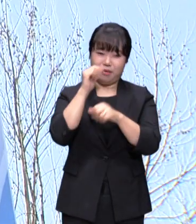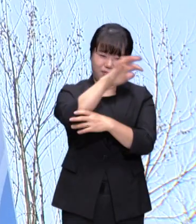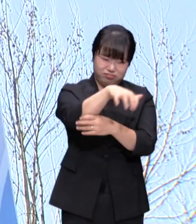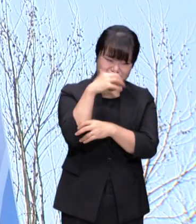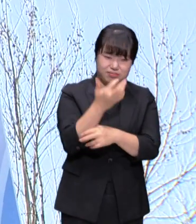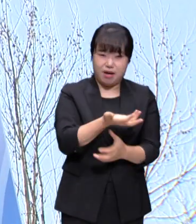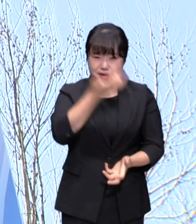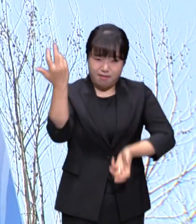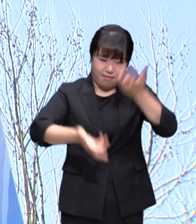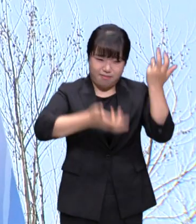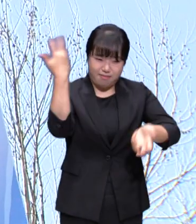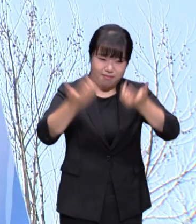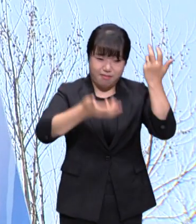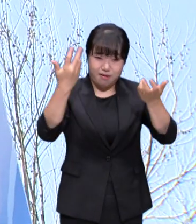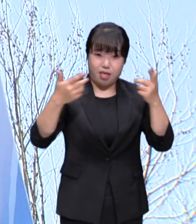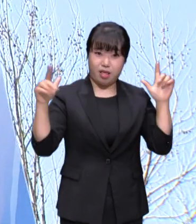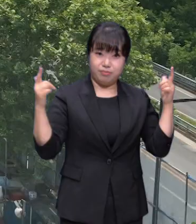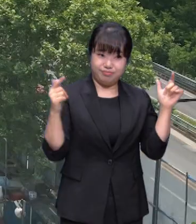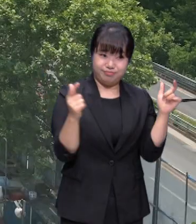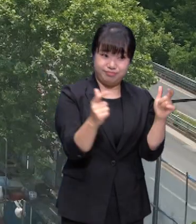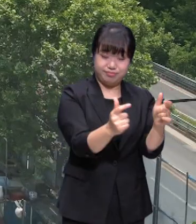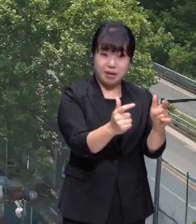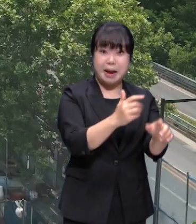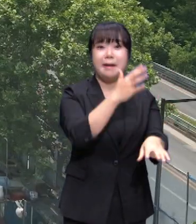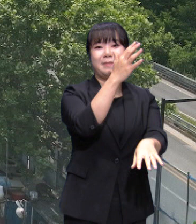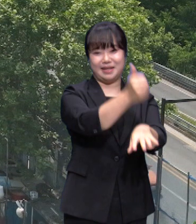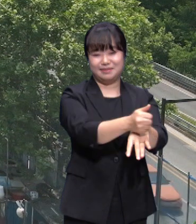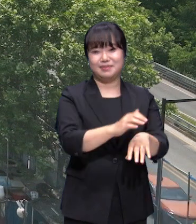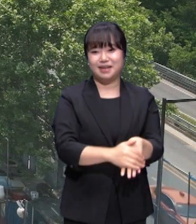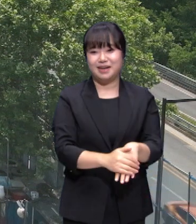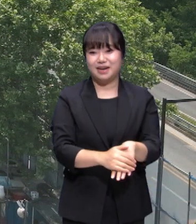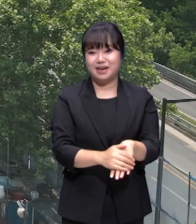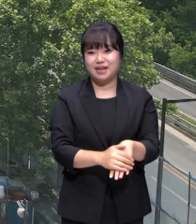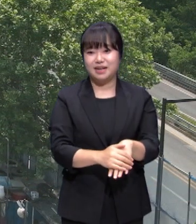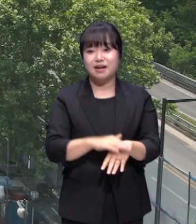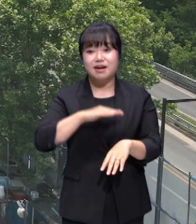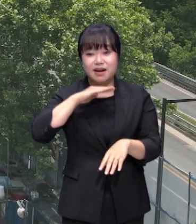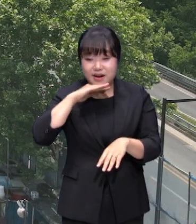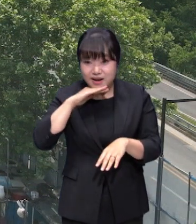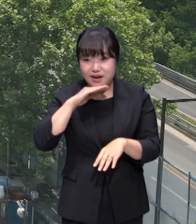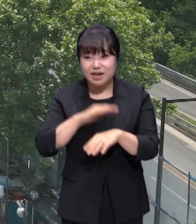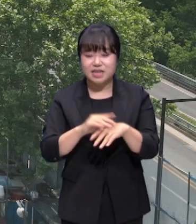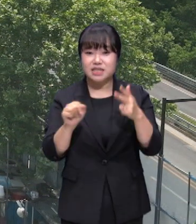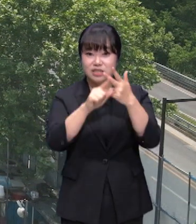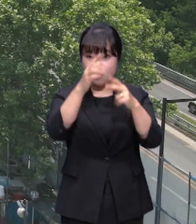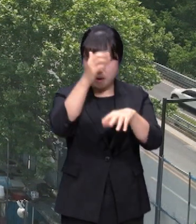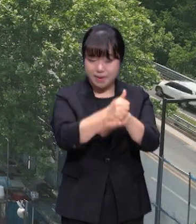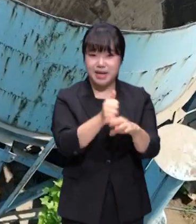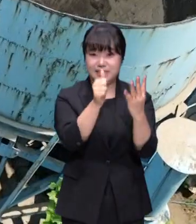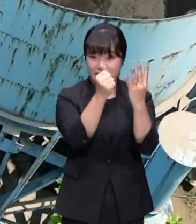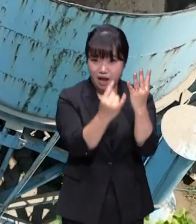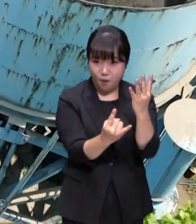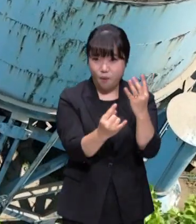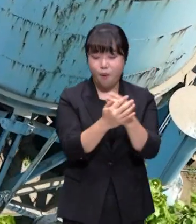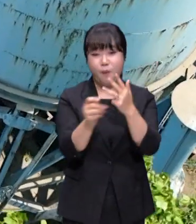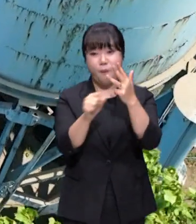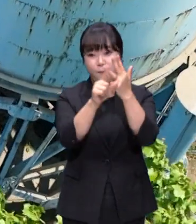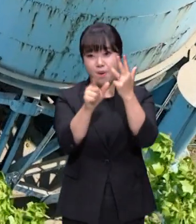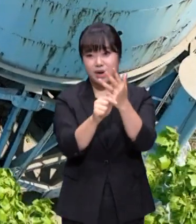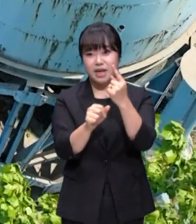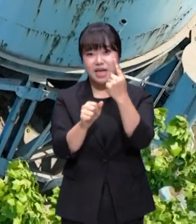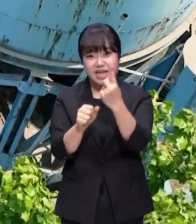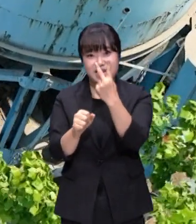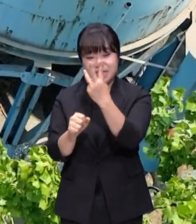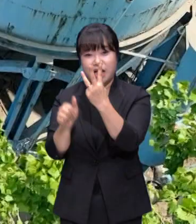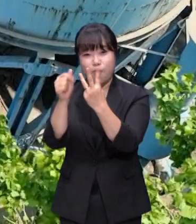내에는 시설물 철거가 대부분 이루어졌습니다. 배치 플랜도 5호기를 시작으로 7월 말에는 4호기, 8월에는 1,